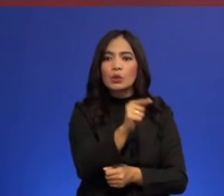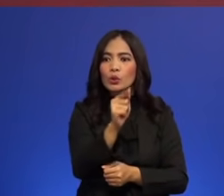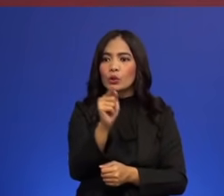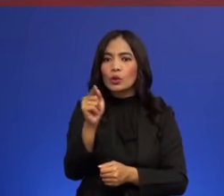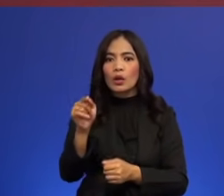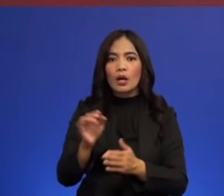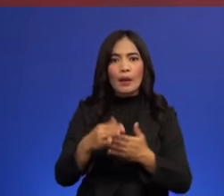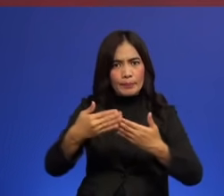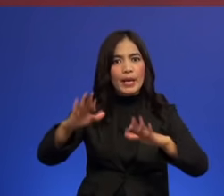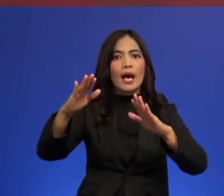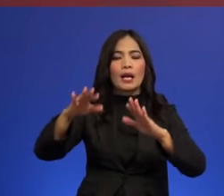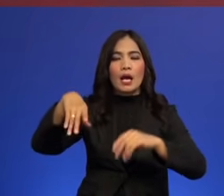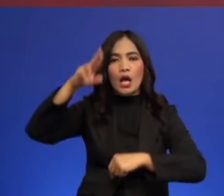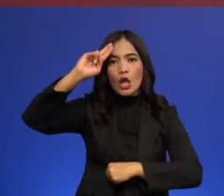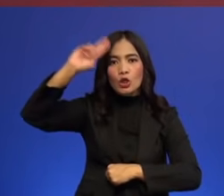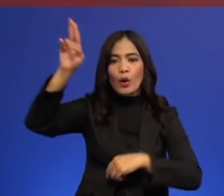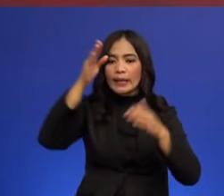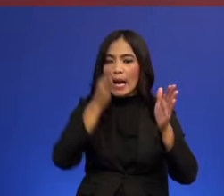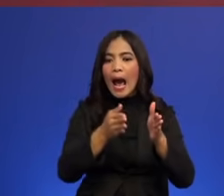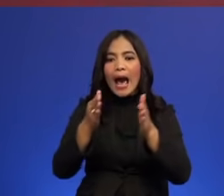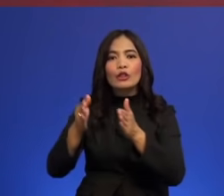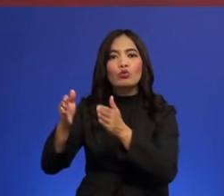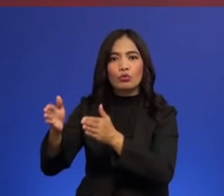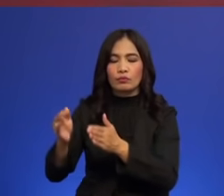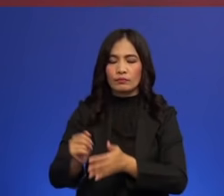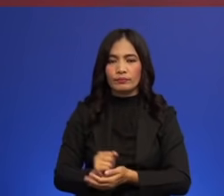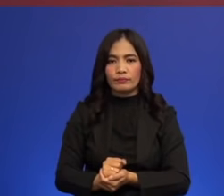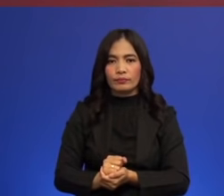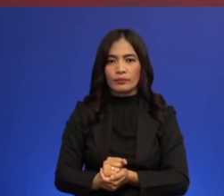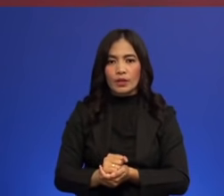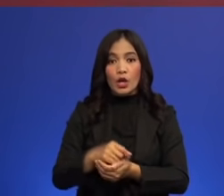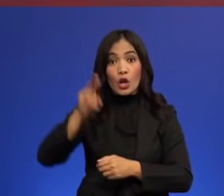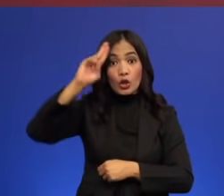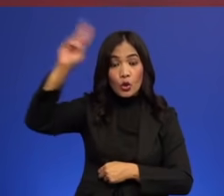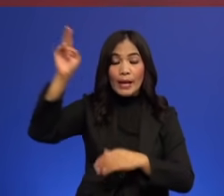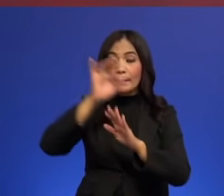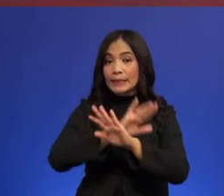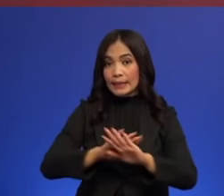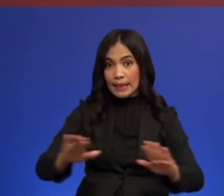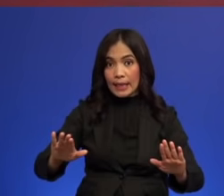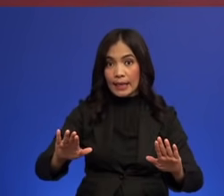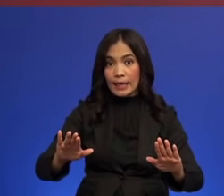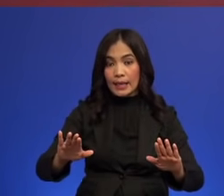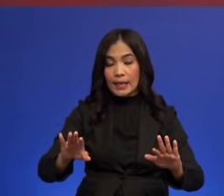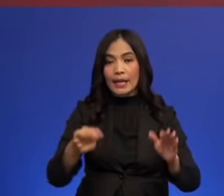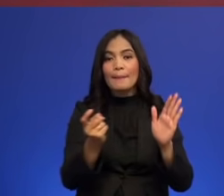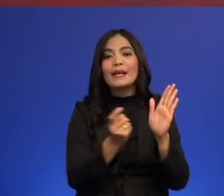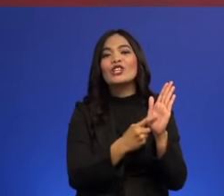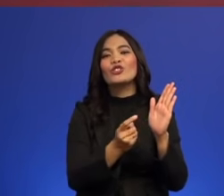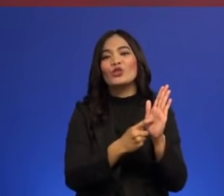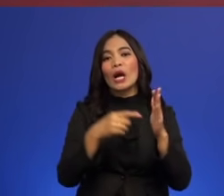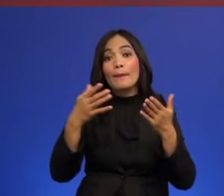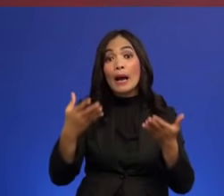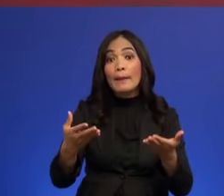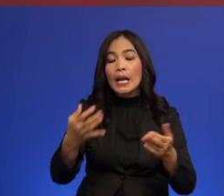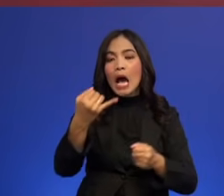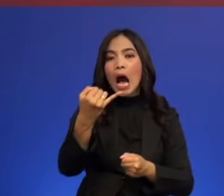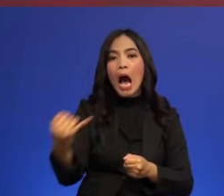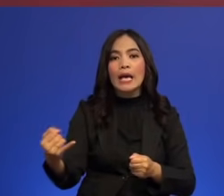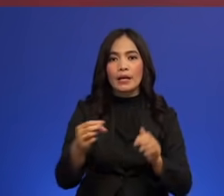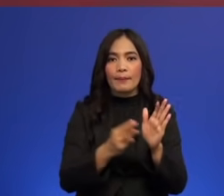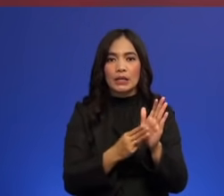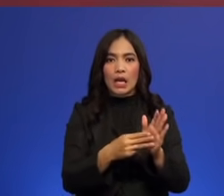Biar Tuhan yang nanti akan menyelesaikannya. dan menunjukkan bagaimana akhir